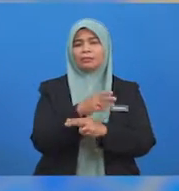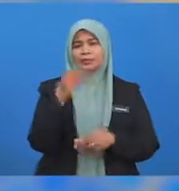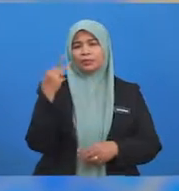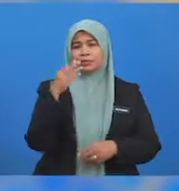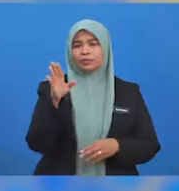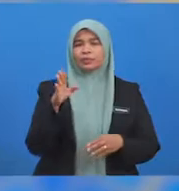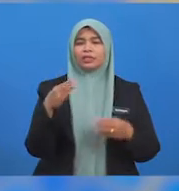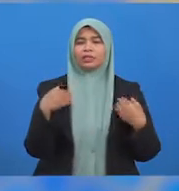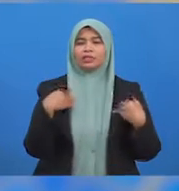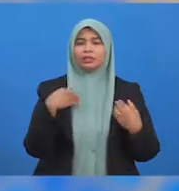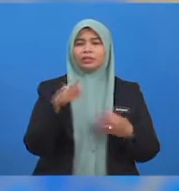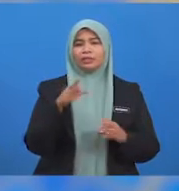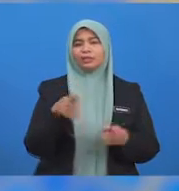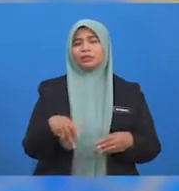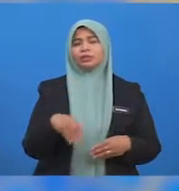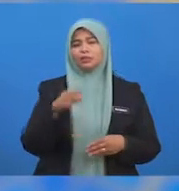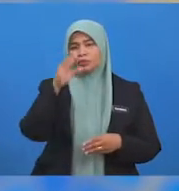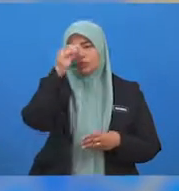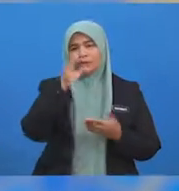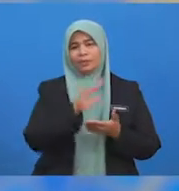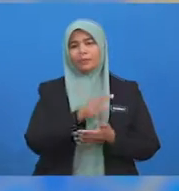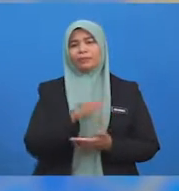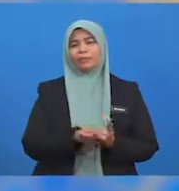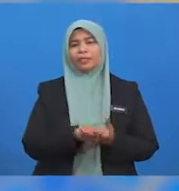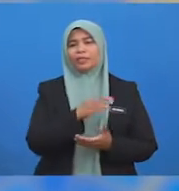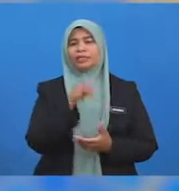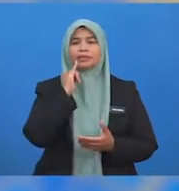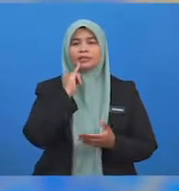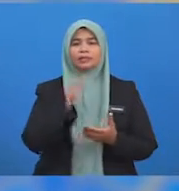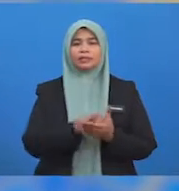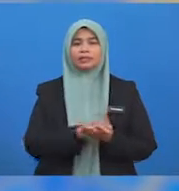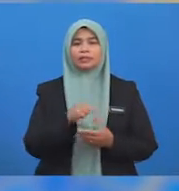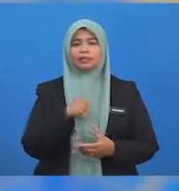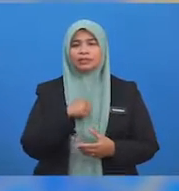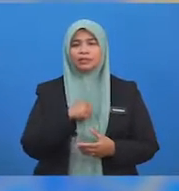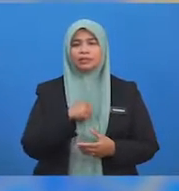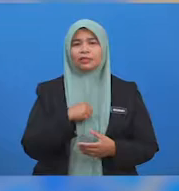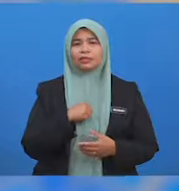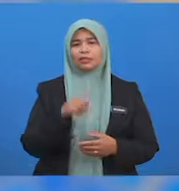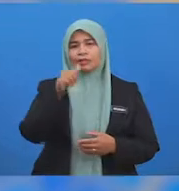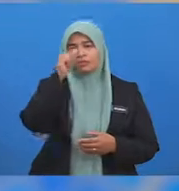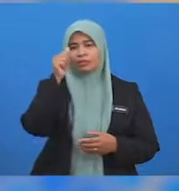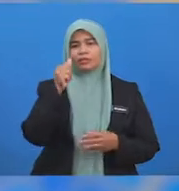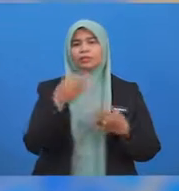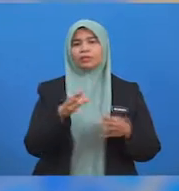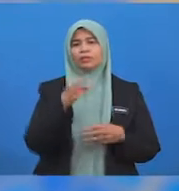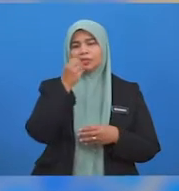itu Allah berkata, La taqrabuz zina, jangan hampir. Hampir pun Allah larang,